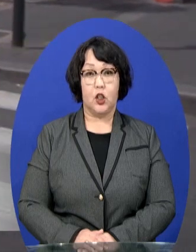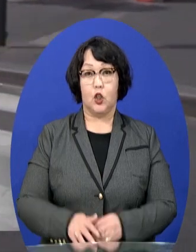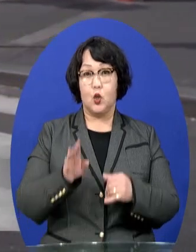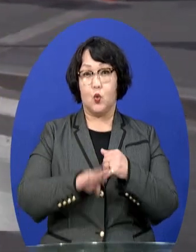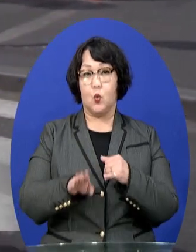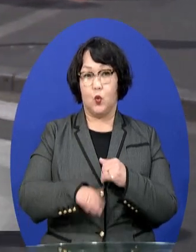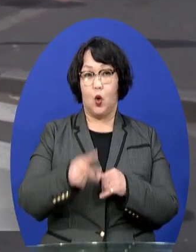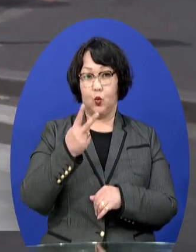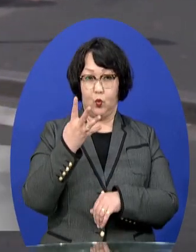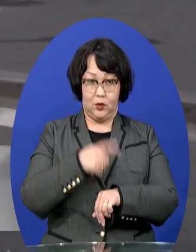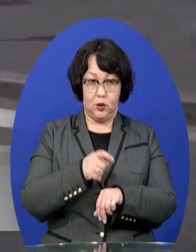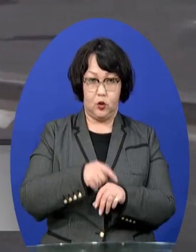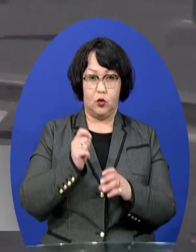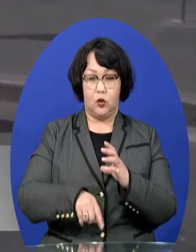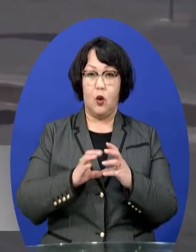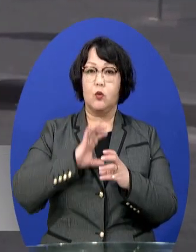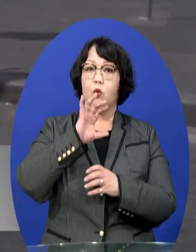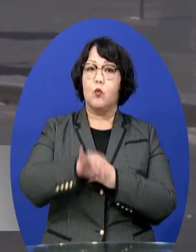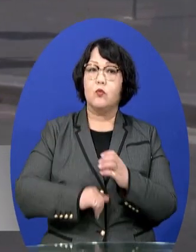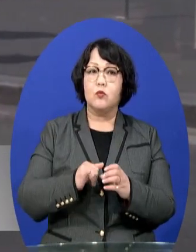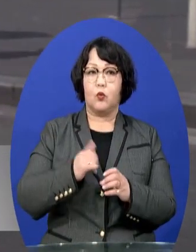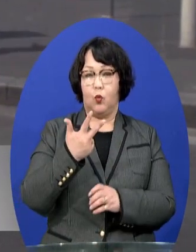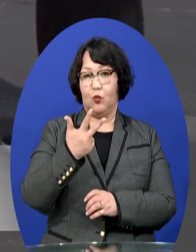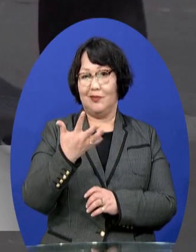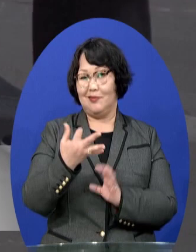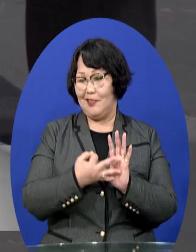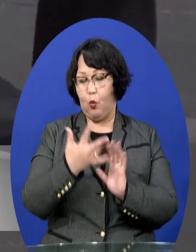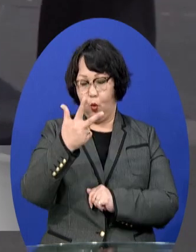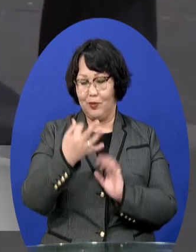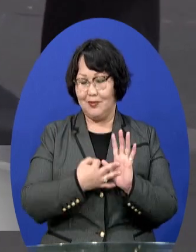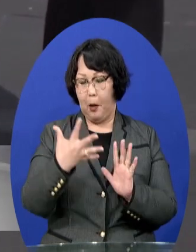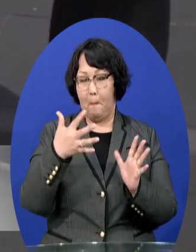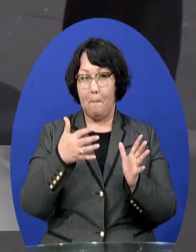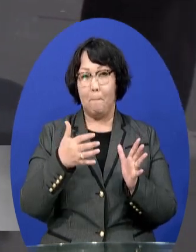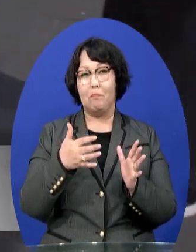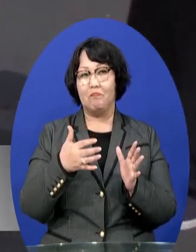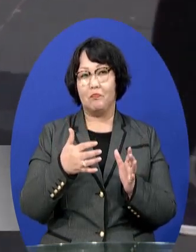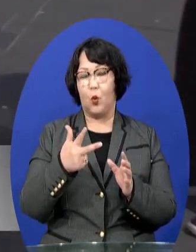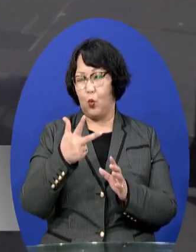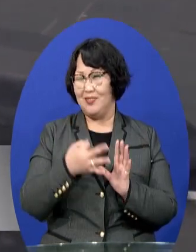Сүүлийн 24 цагийн дотор дэлхийд дахин 385 мянган гаруй шин тохиолдол